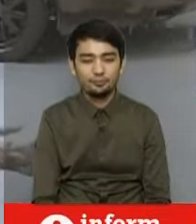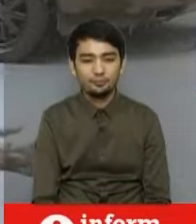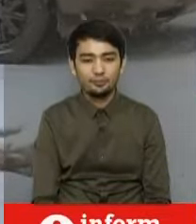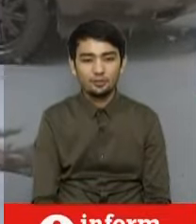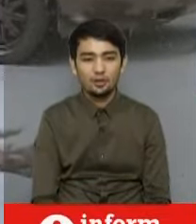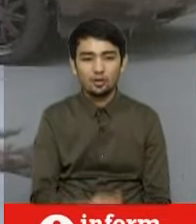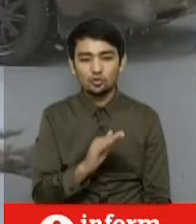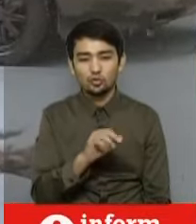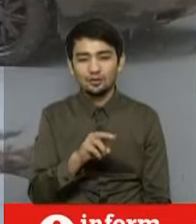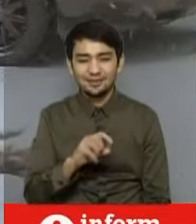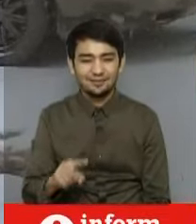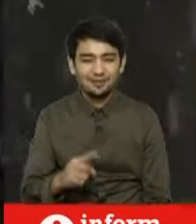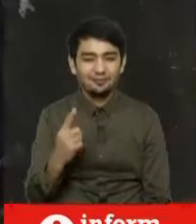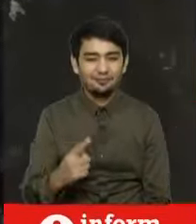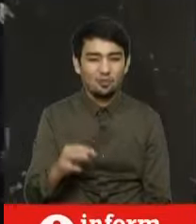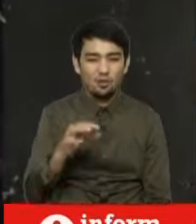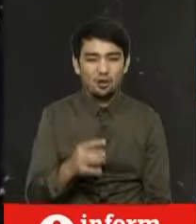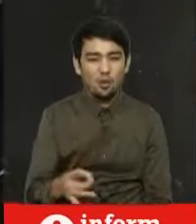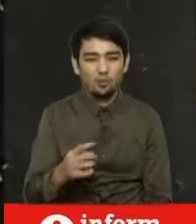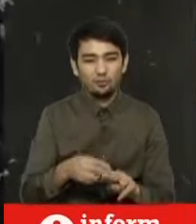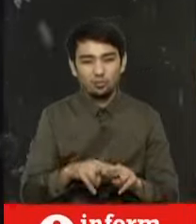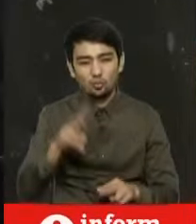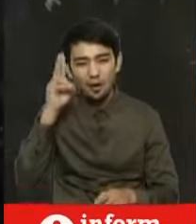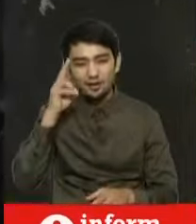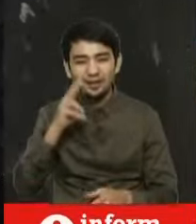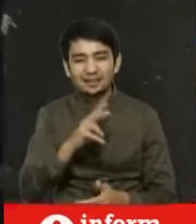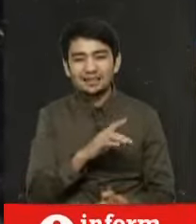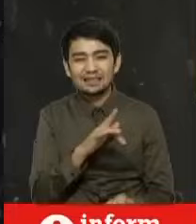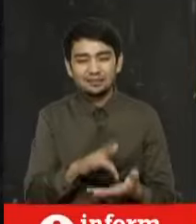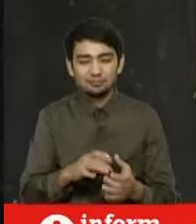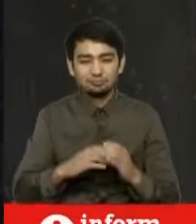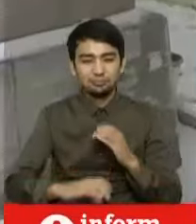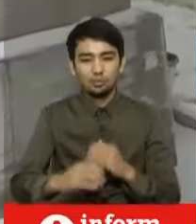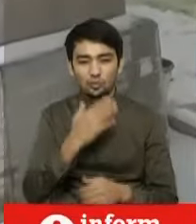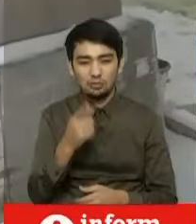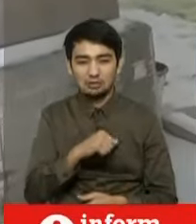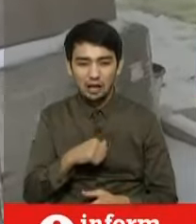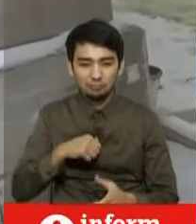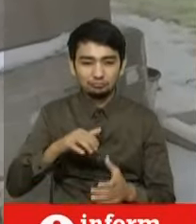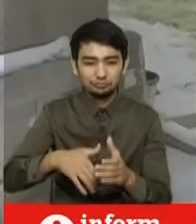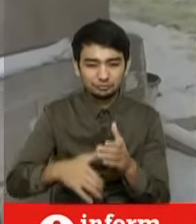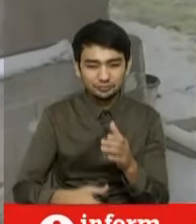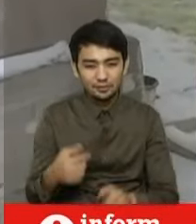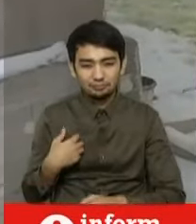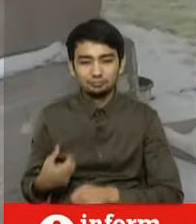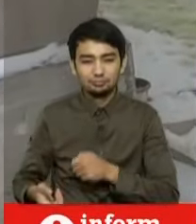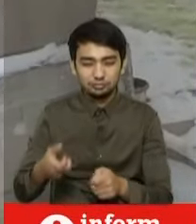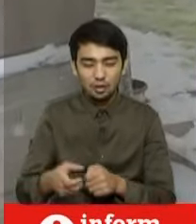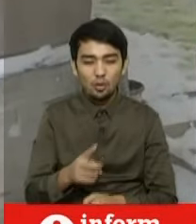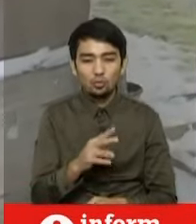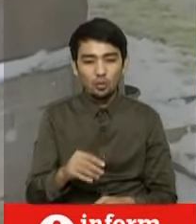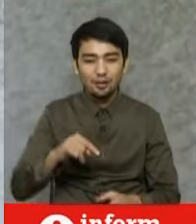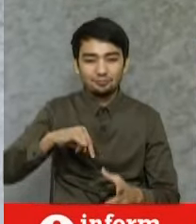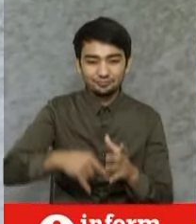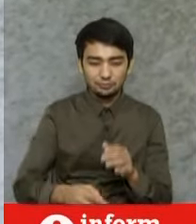Жұлдыз бір ықшам ауданына орталық кәріз жүйесі тартылмаған, сондықтан нәжіс суын тұрғындар өздері қазып алған шұңқырға төгеді, бірақ құдық қайта-қайта толып